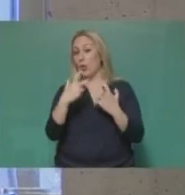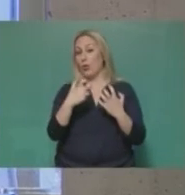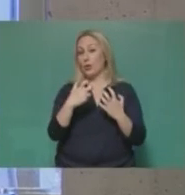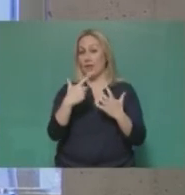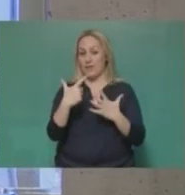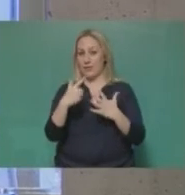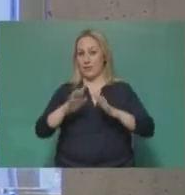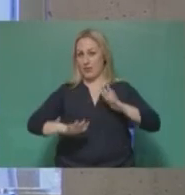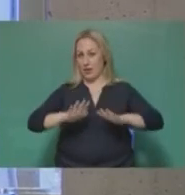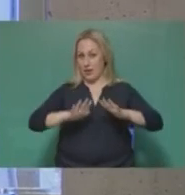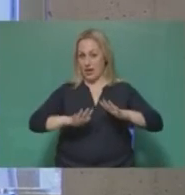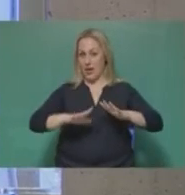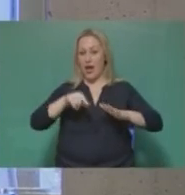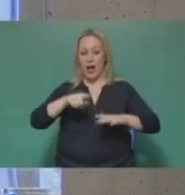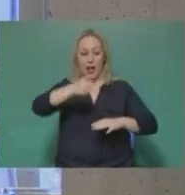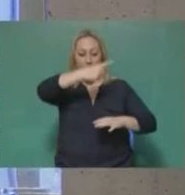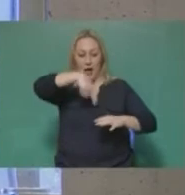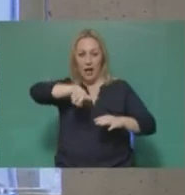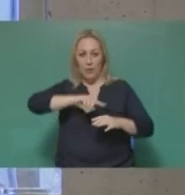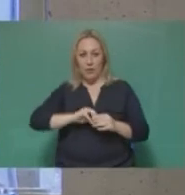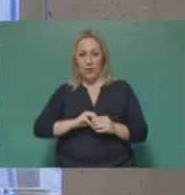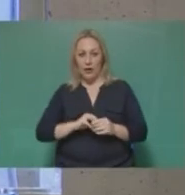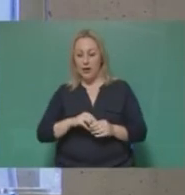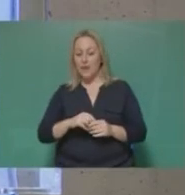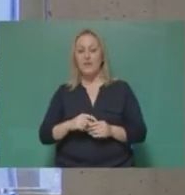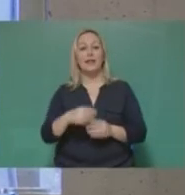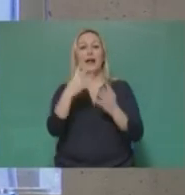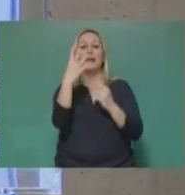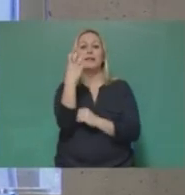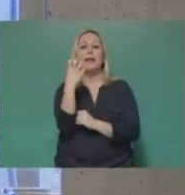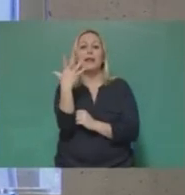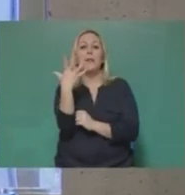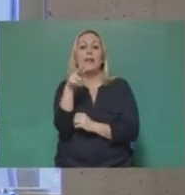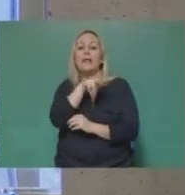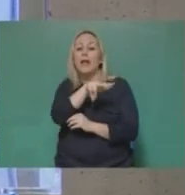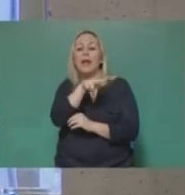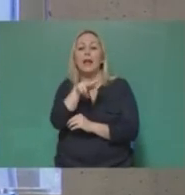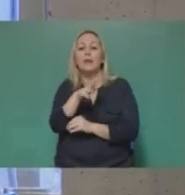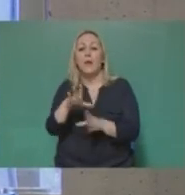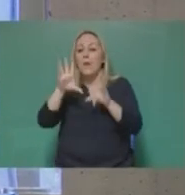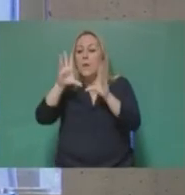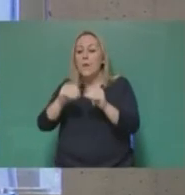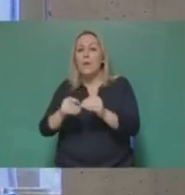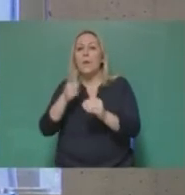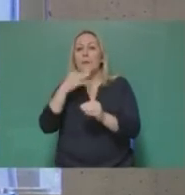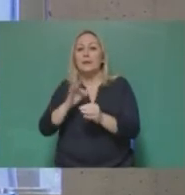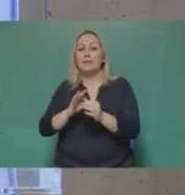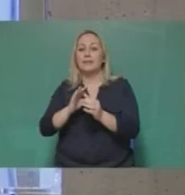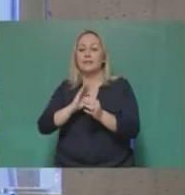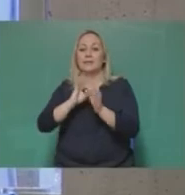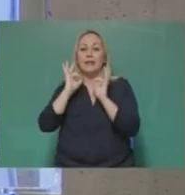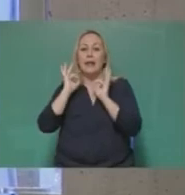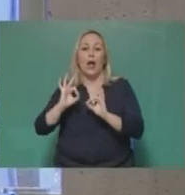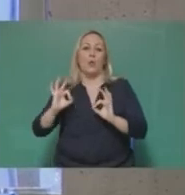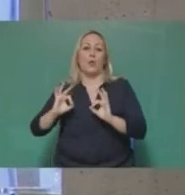45 μόνο γίνονται για τον πολίτη. Δηλαδή βλέπουμε αυτό που λέμε τις επενδύσεις, που